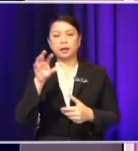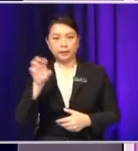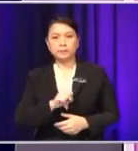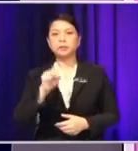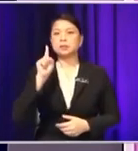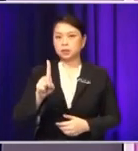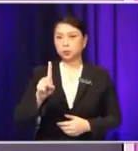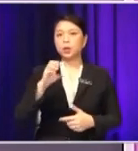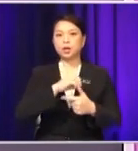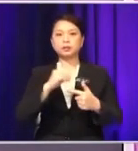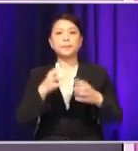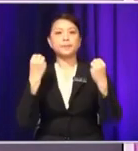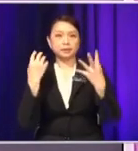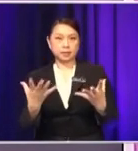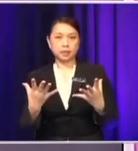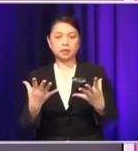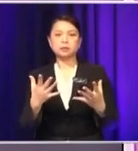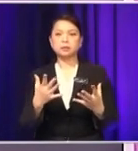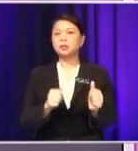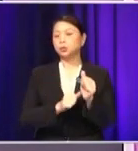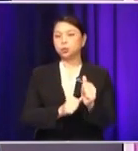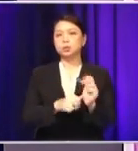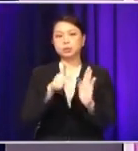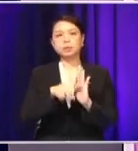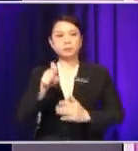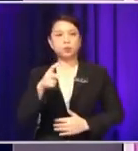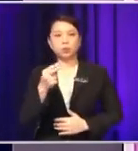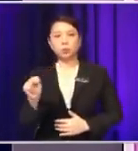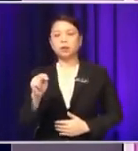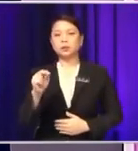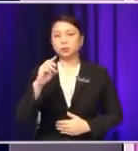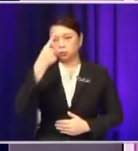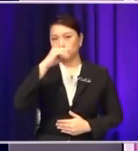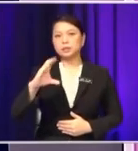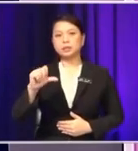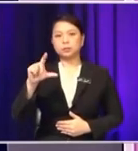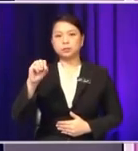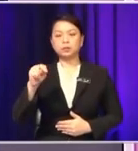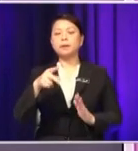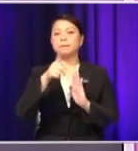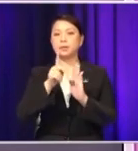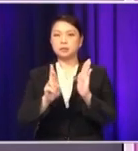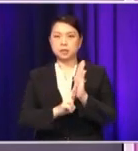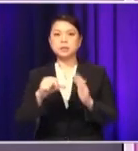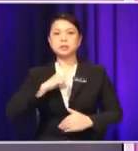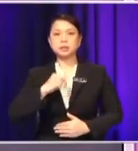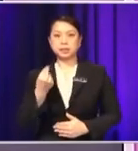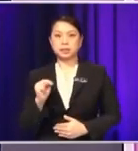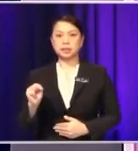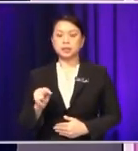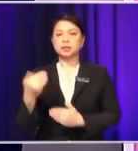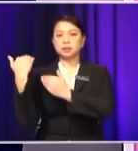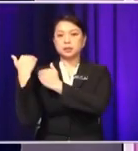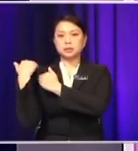mata pelajaran mengikut keperluan mereka. Itu yang penting bagi calon persendirian. Manakala di sini,